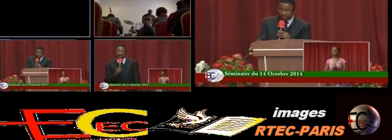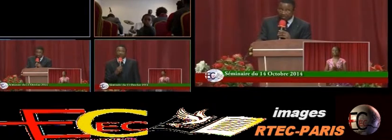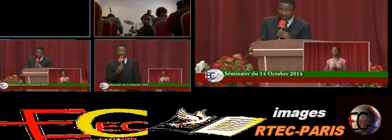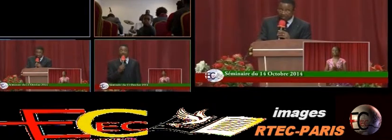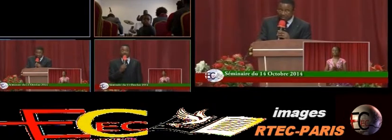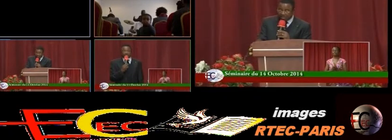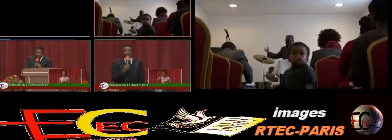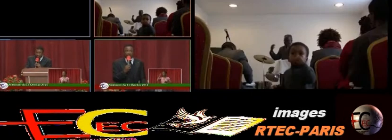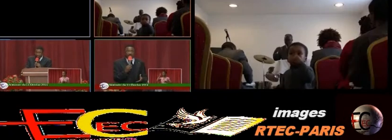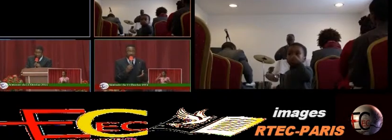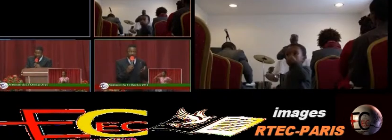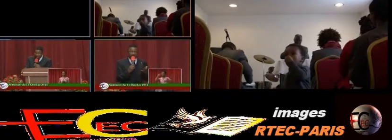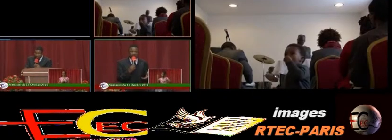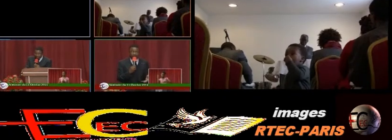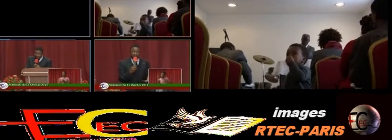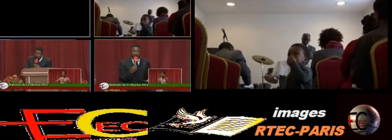nous a